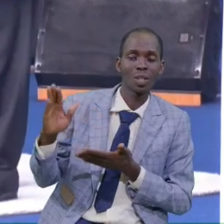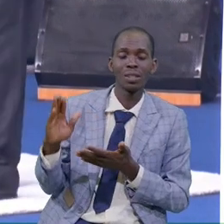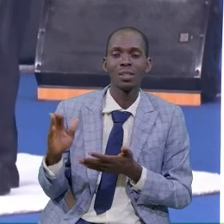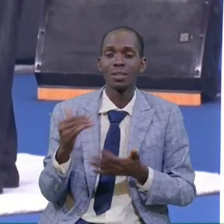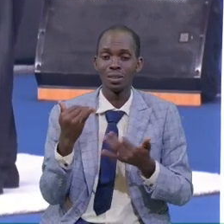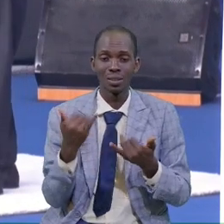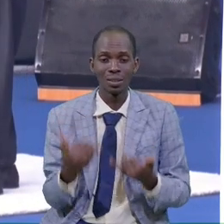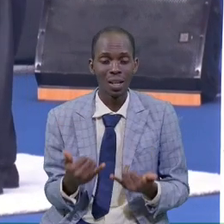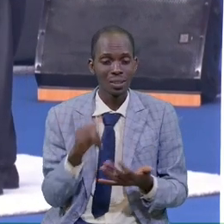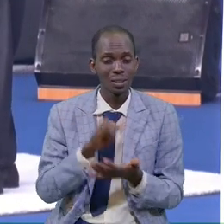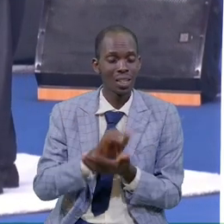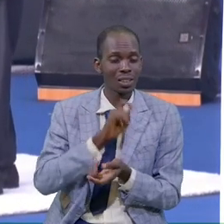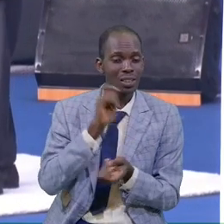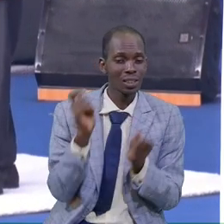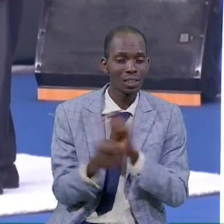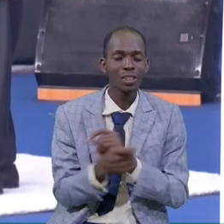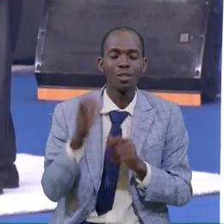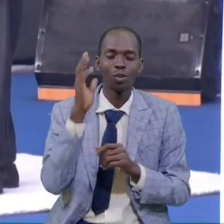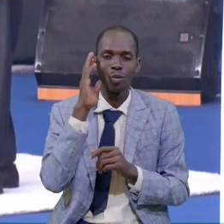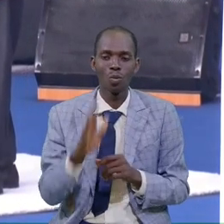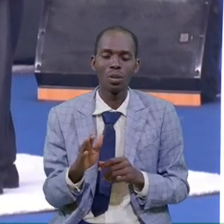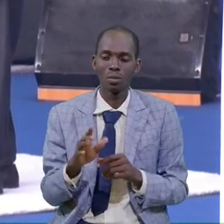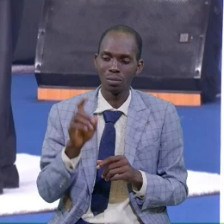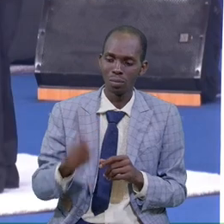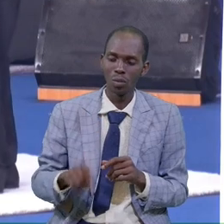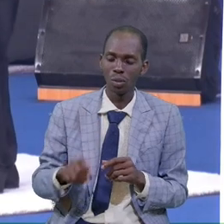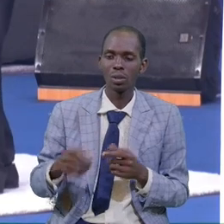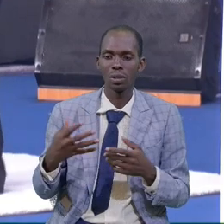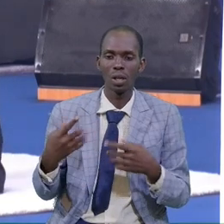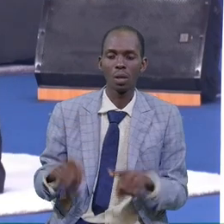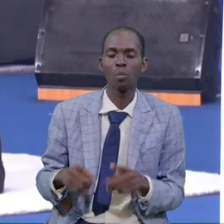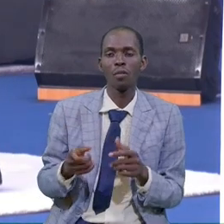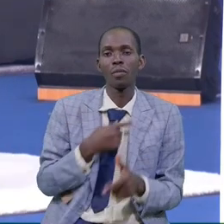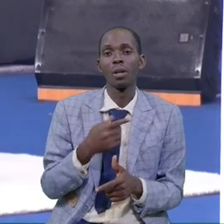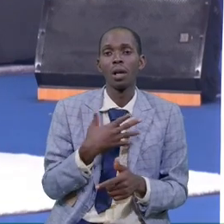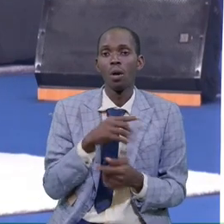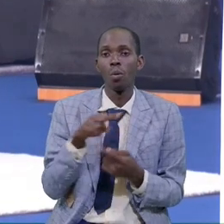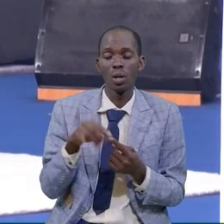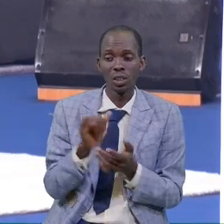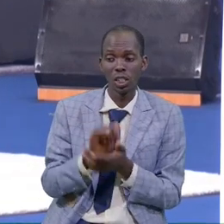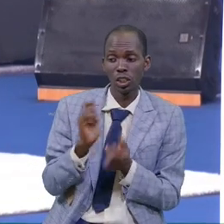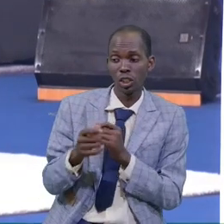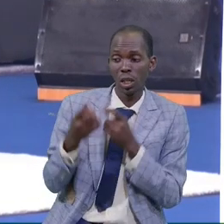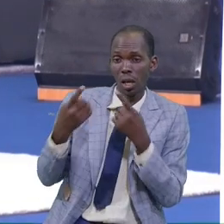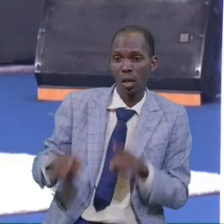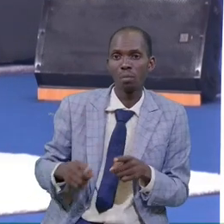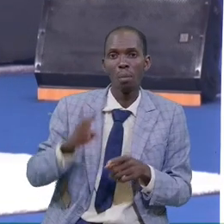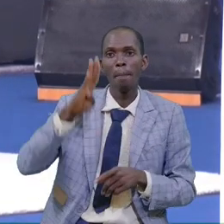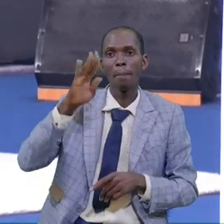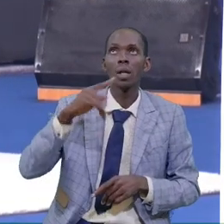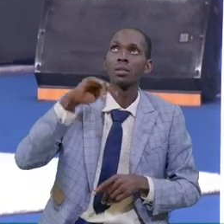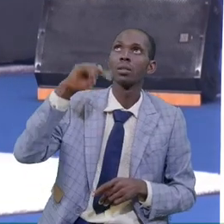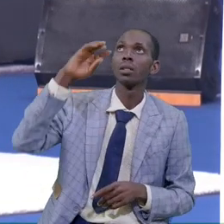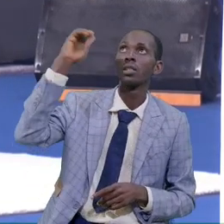changement doit d'abord se produire d'abord. Et quand ce changement a lieu, par la grâce de Dieu,